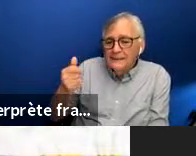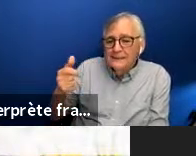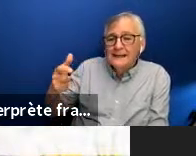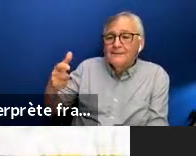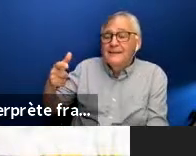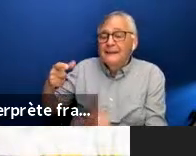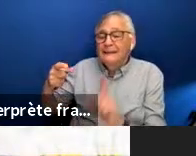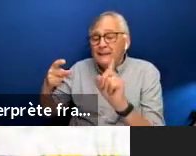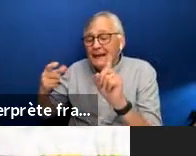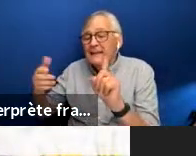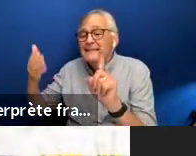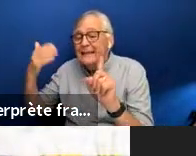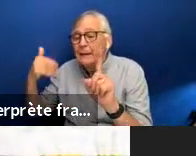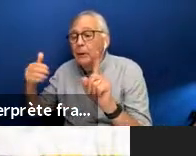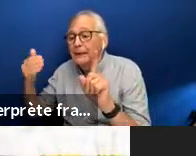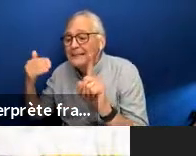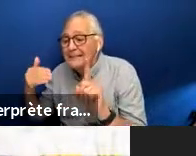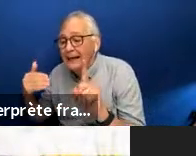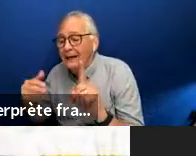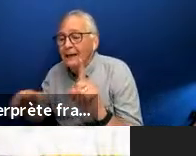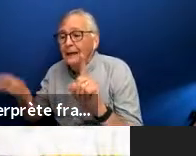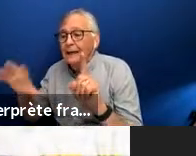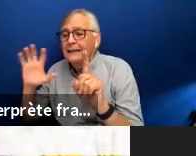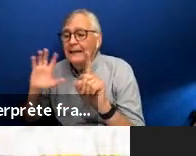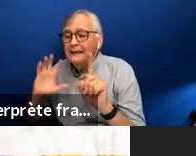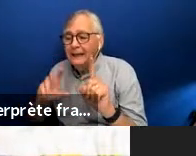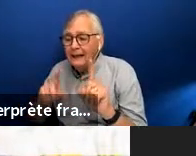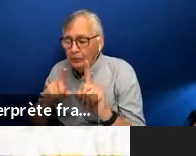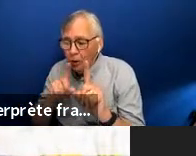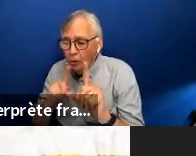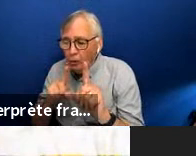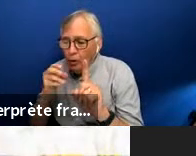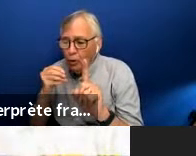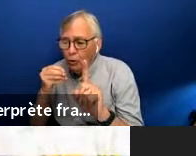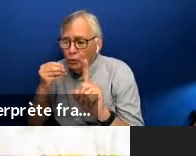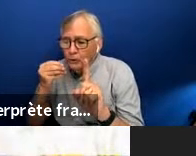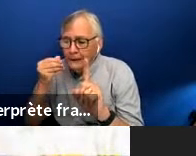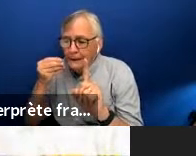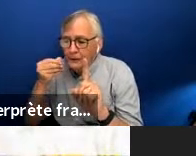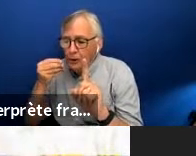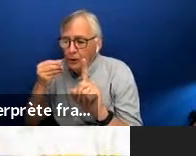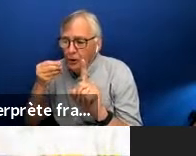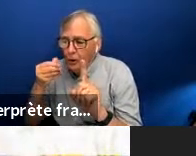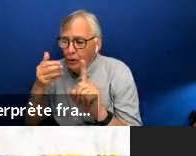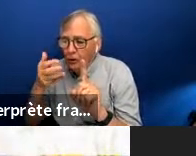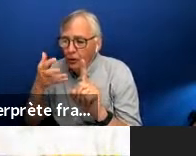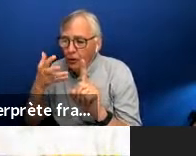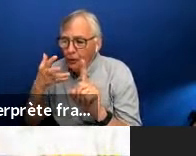langues de signes, ça vient des anciens monastères qui étaient, dont